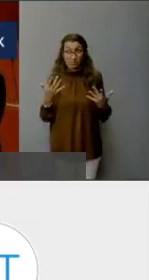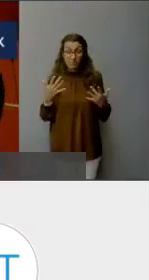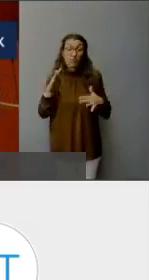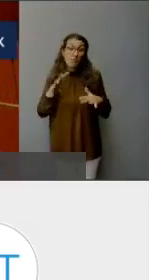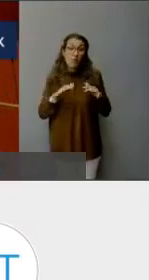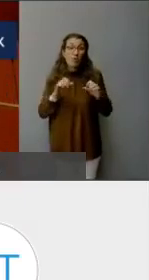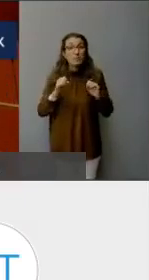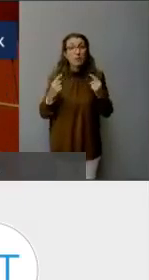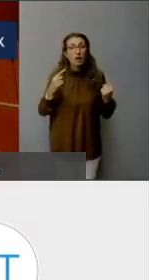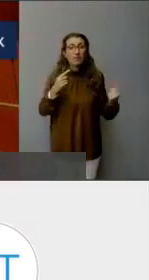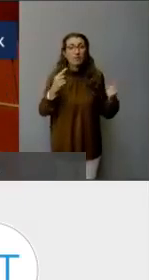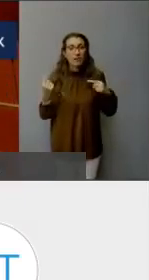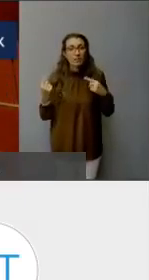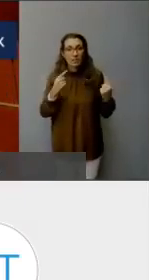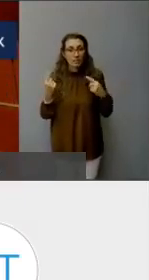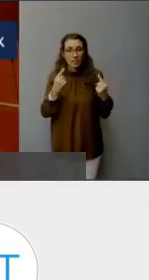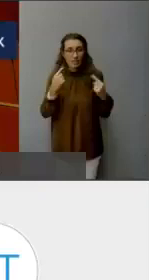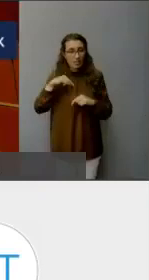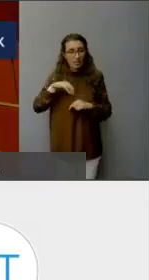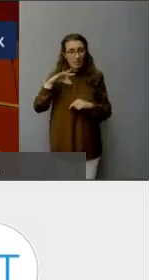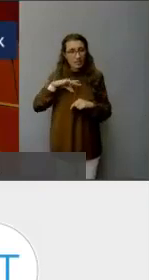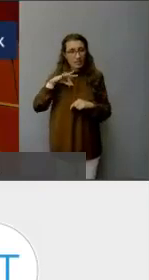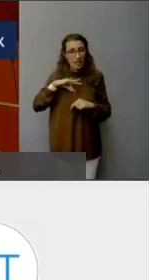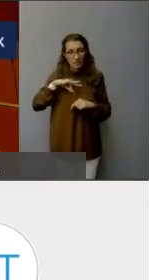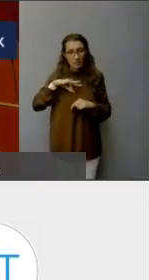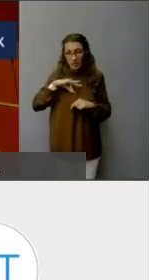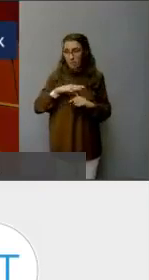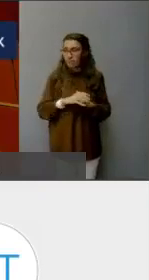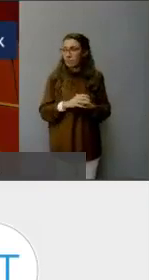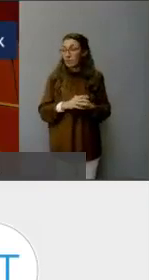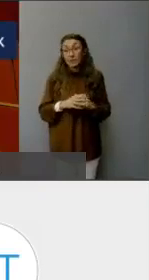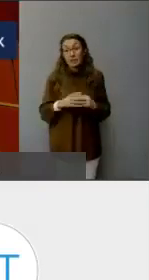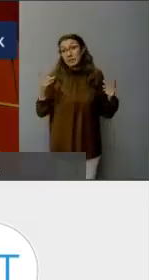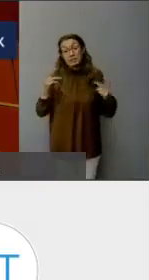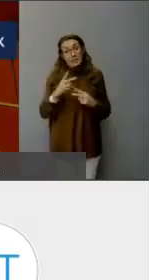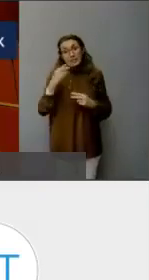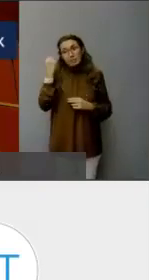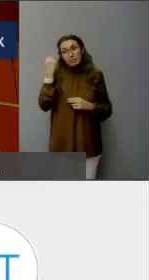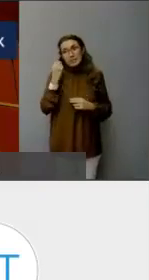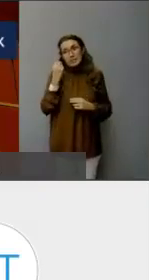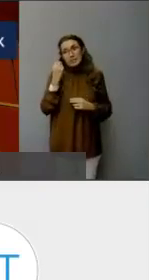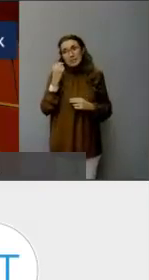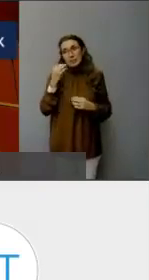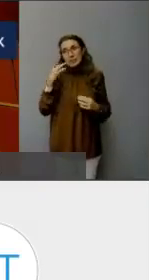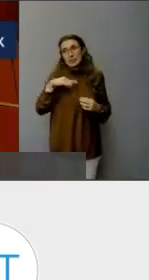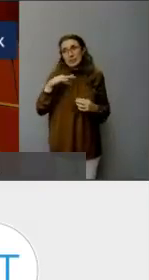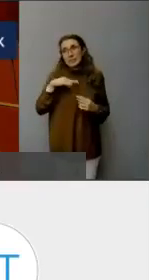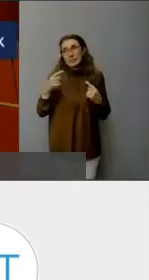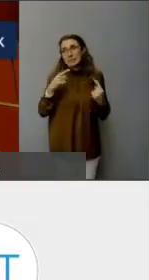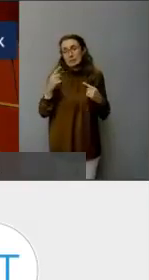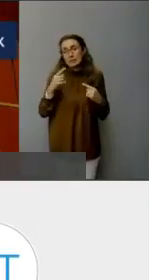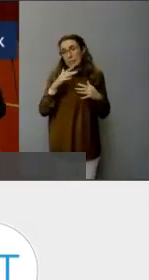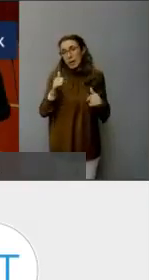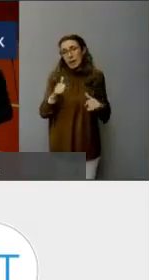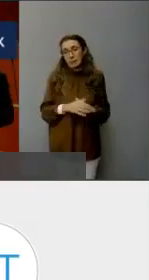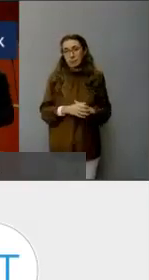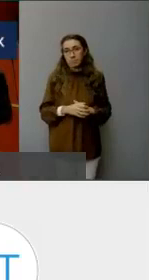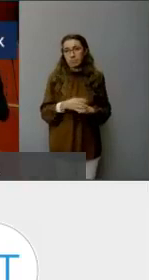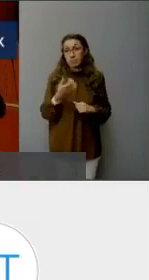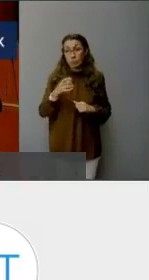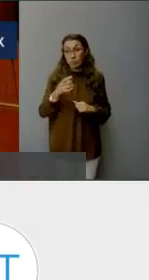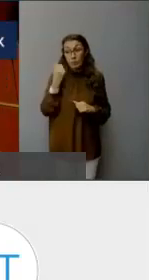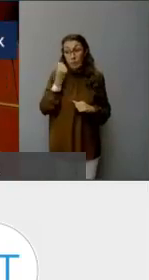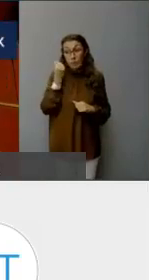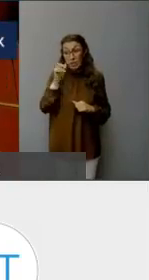interessante trattativa interessante che ho paura non si farà mai perché una volta che il proprietario avrà i volumi